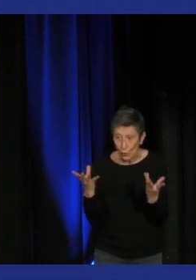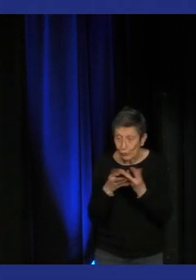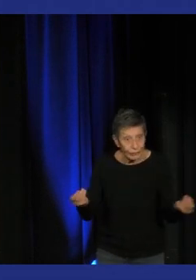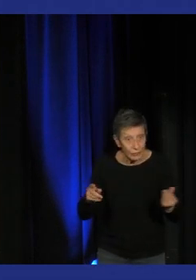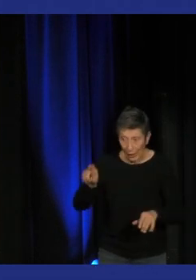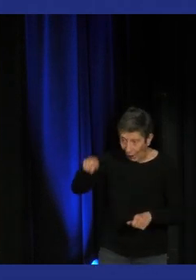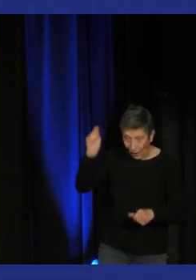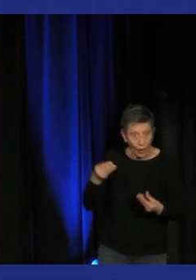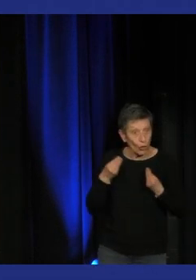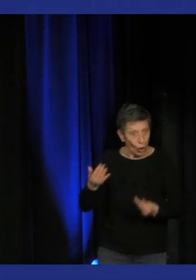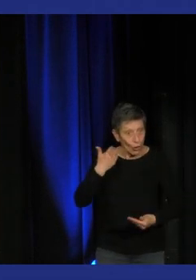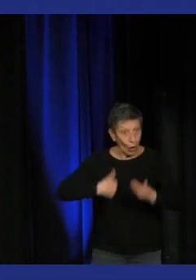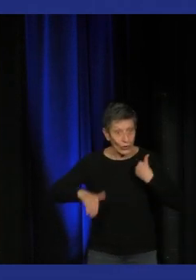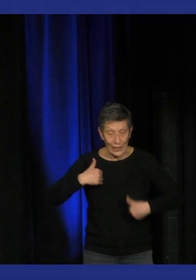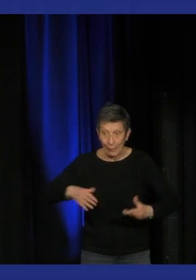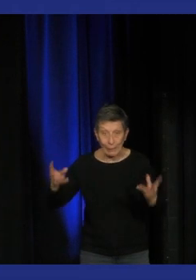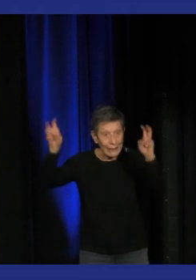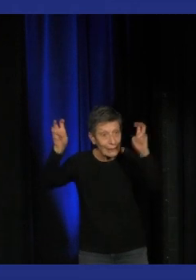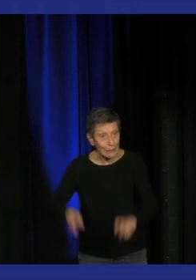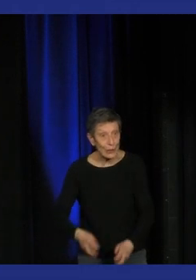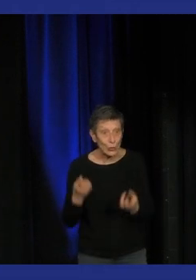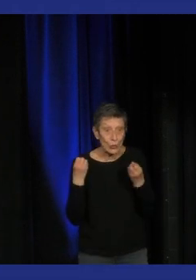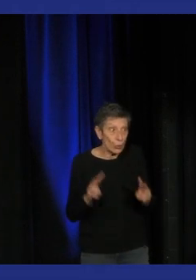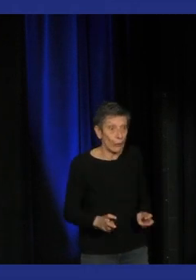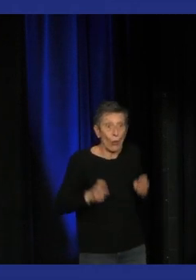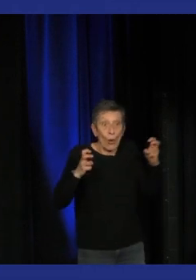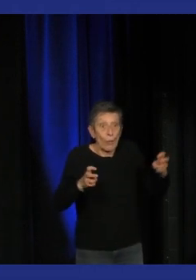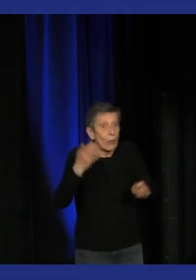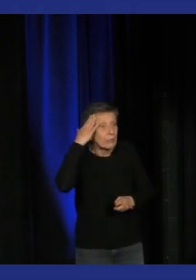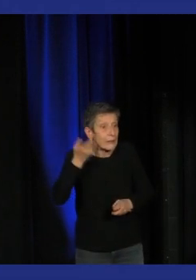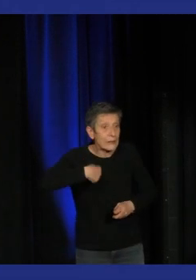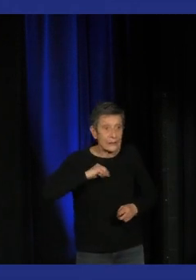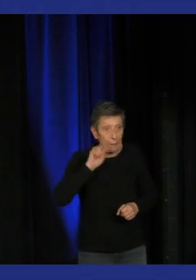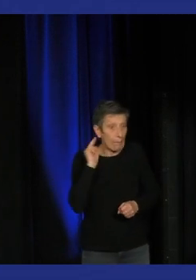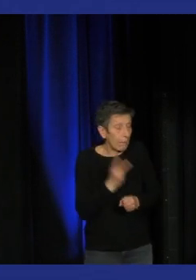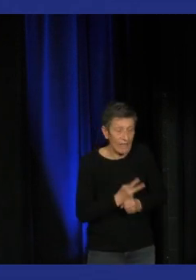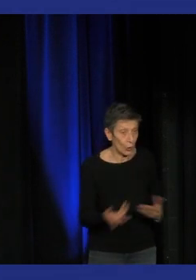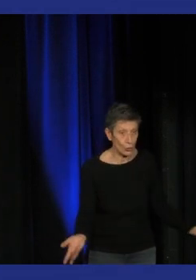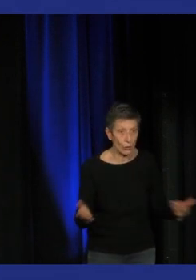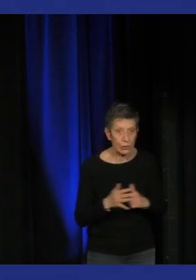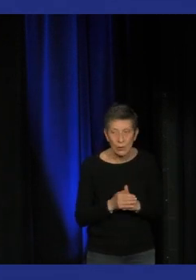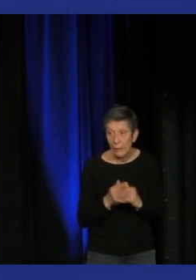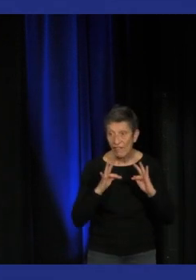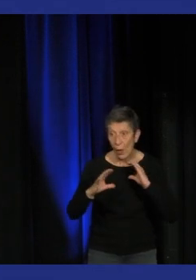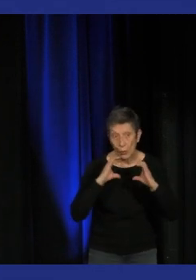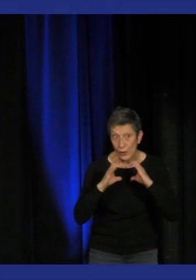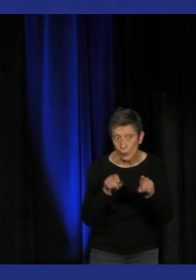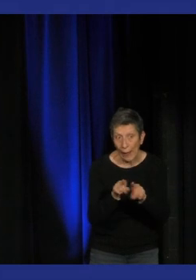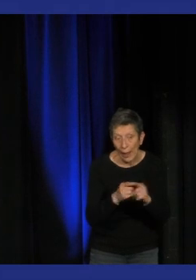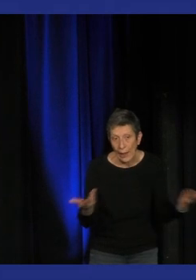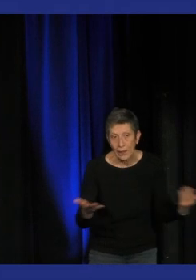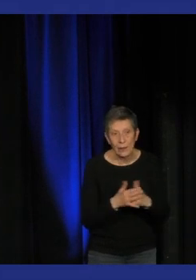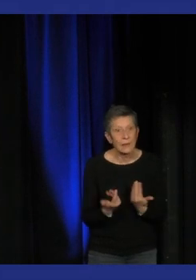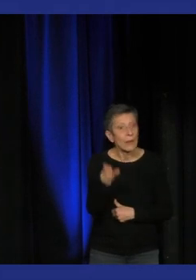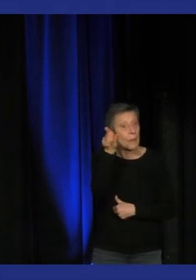handicap ou de le faire augmenter si nous n'y faisons pas attention. Alors ça, c'est vrai aussi dans le domaine de la communication. Une personne